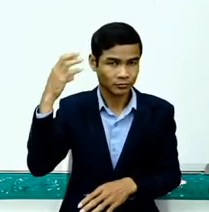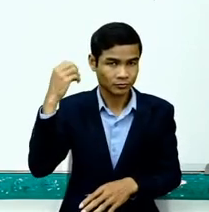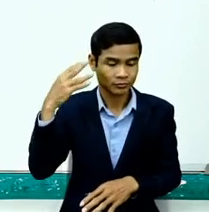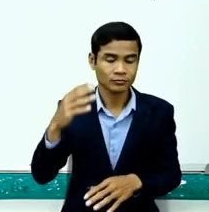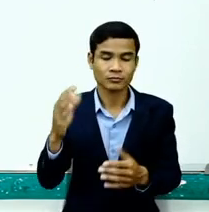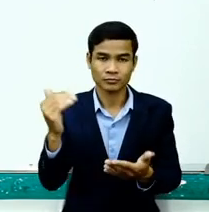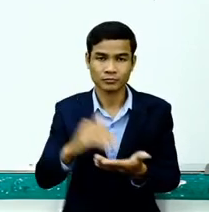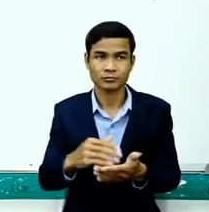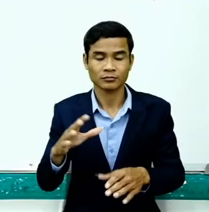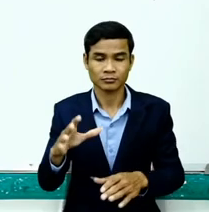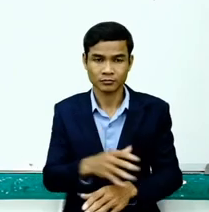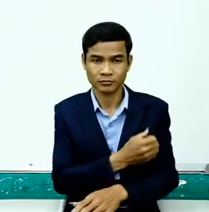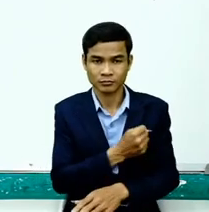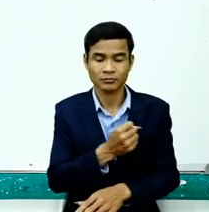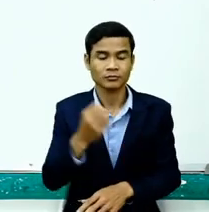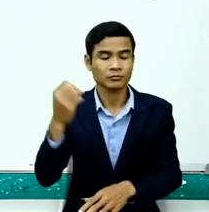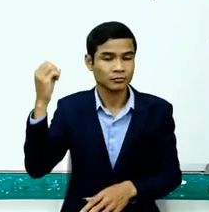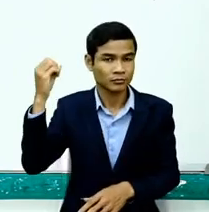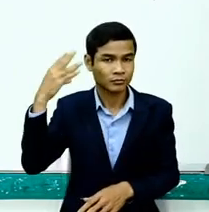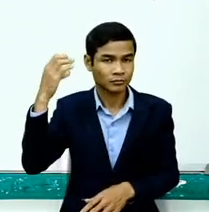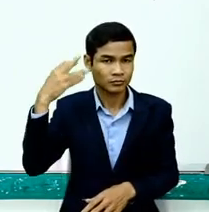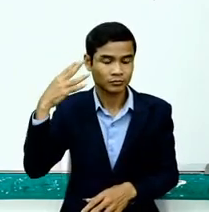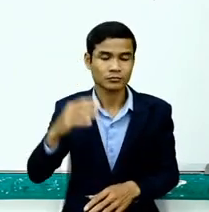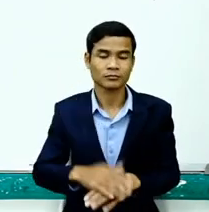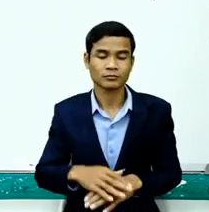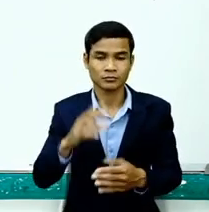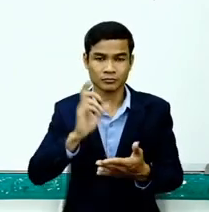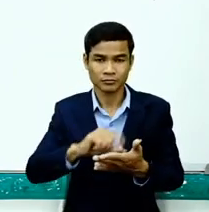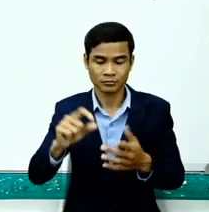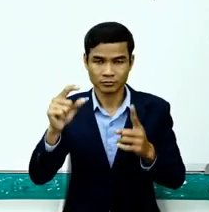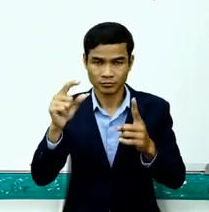đoàn tiết rầy